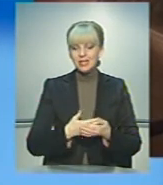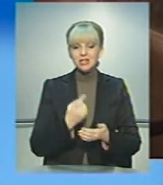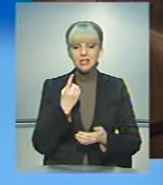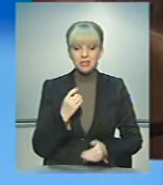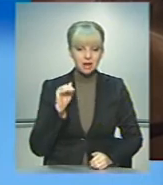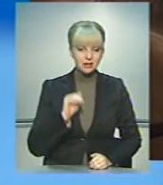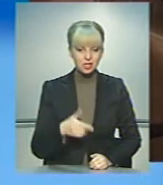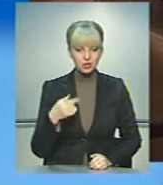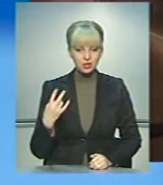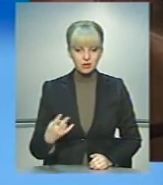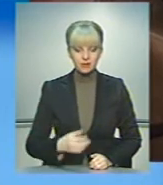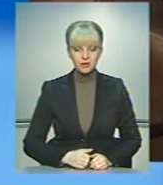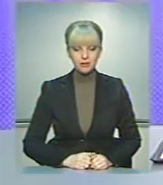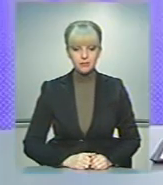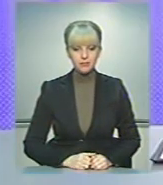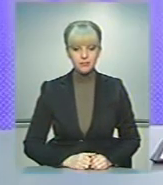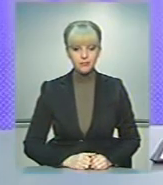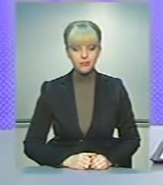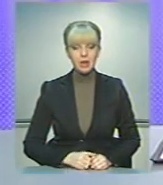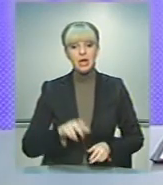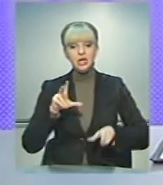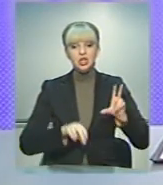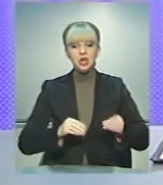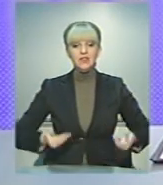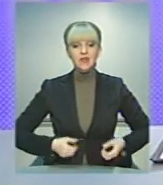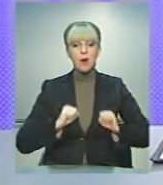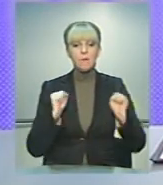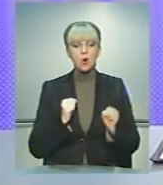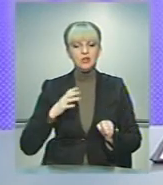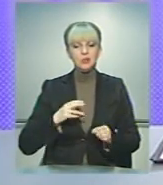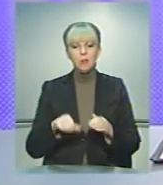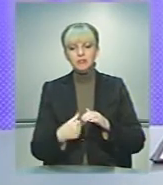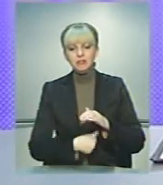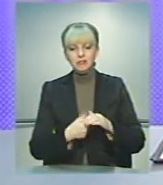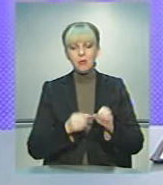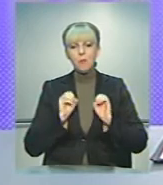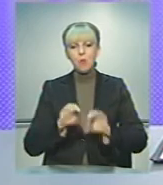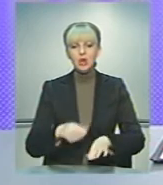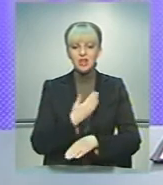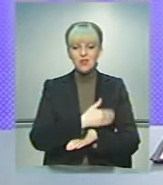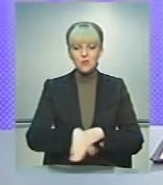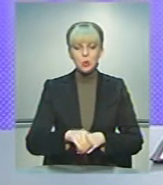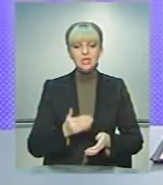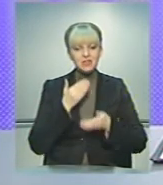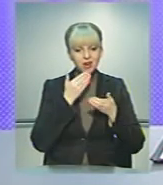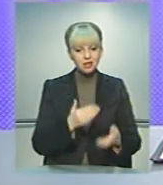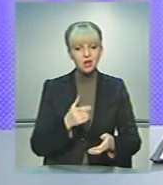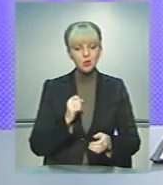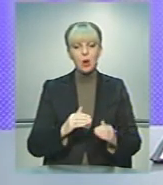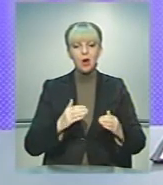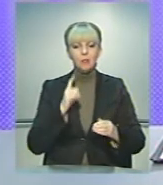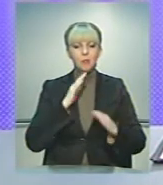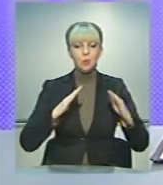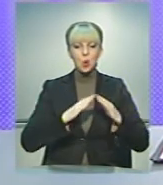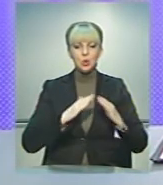100 тисяч гривень. Шанс вижити. Морози змушують безхатченків покидати вулиці та звертатися до притулків